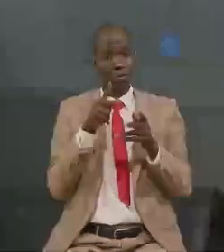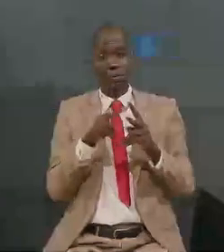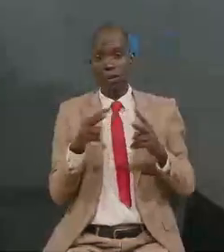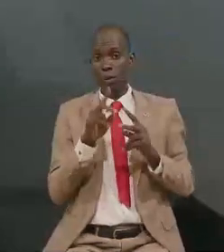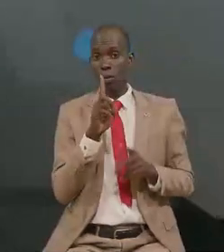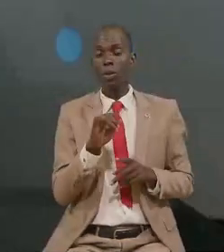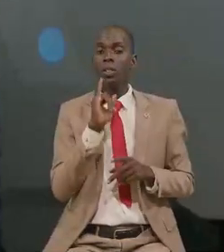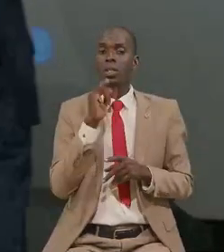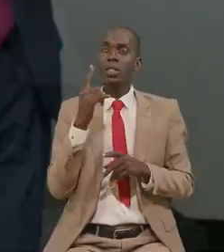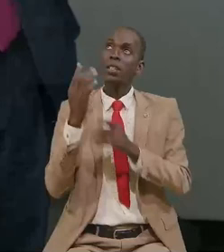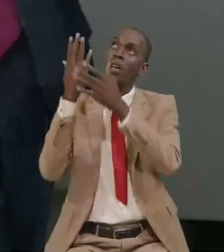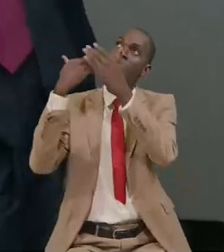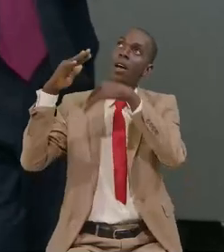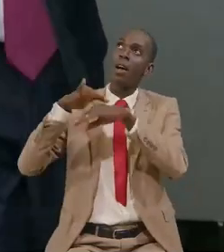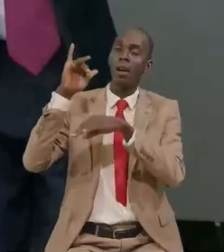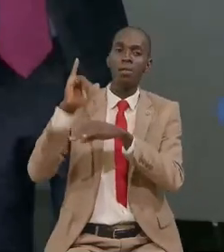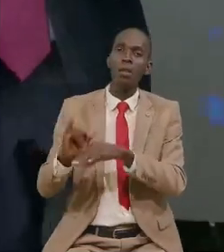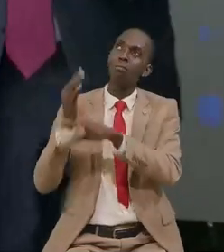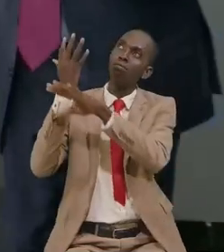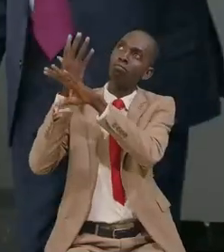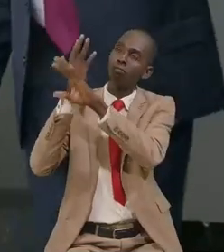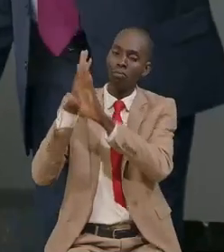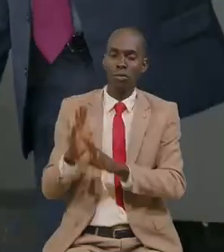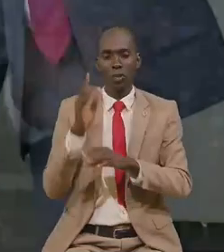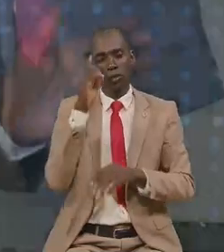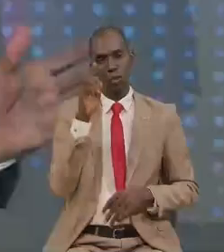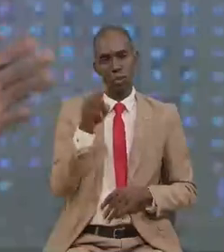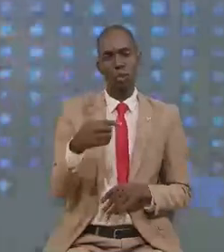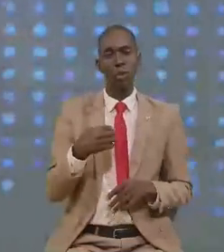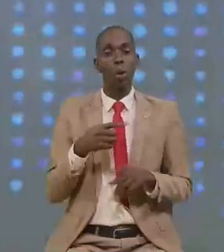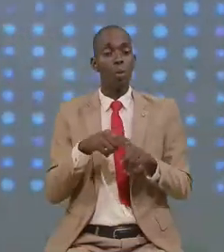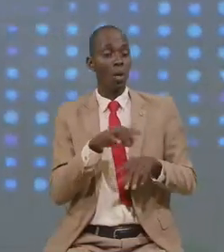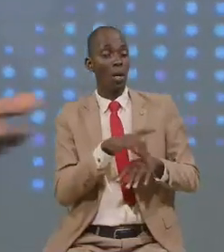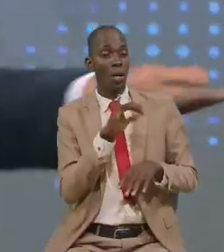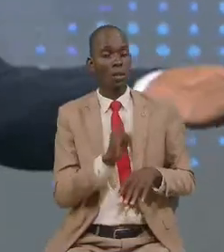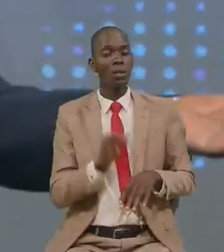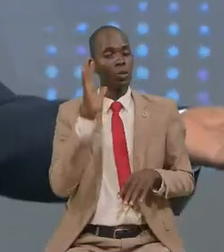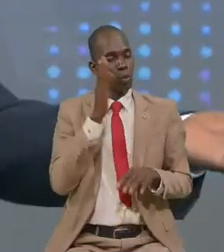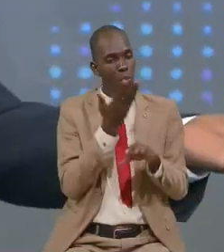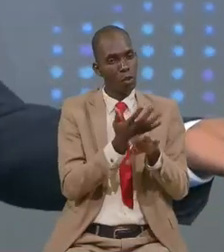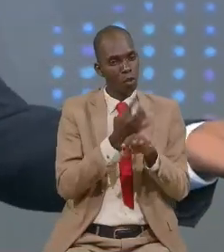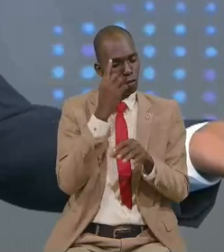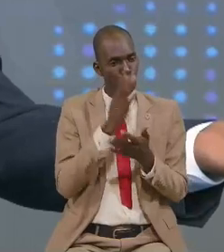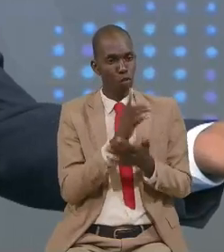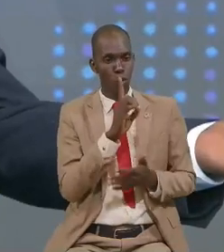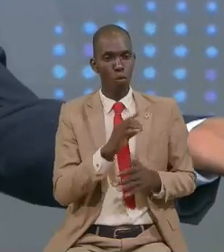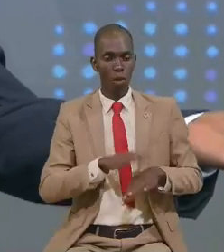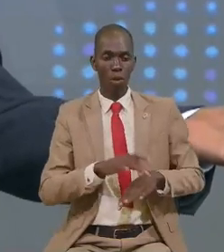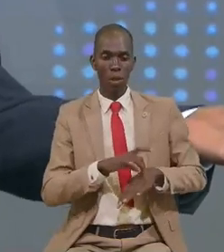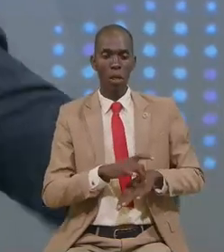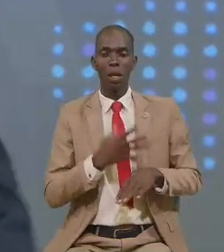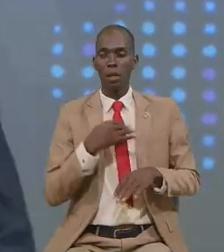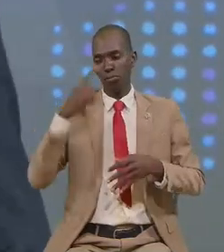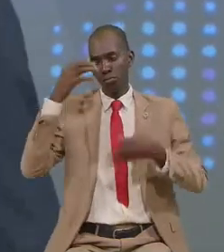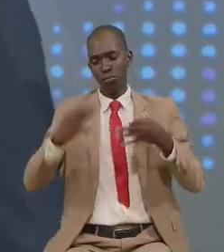avocats terrestres peuvent plaider pour quelqu'un et ils vont le libérer. Mais l'avocat de la terre n'a pas